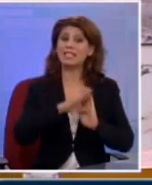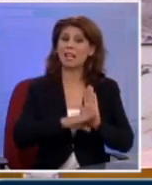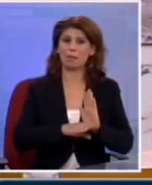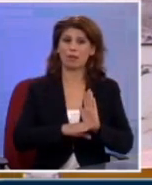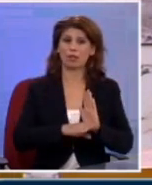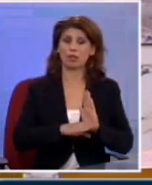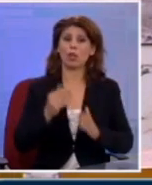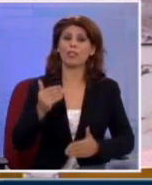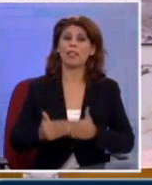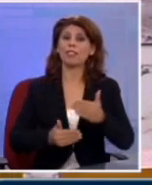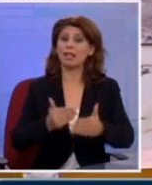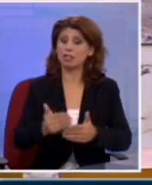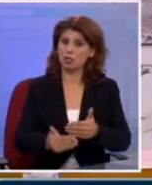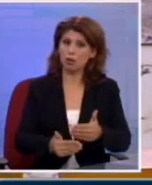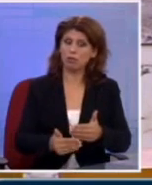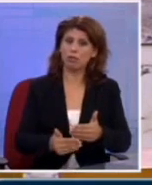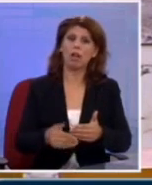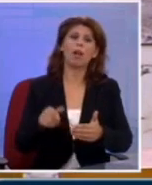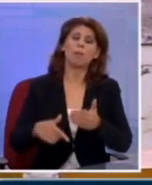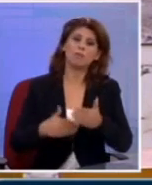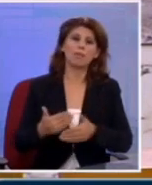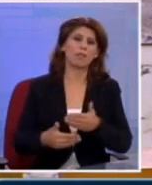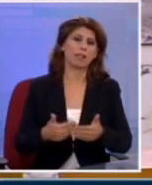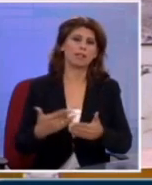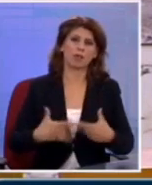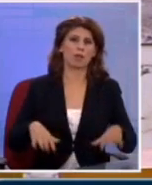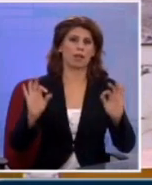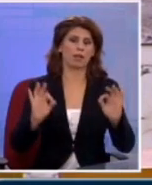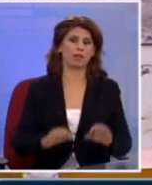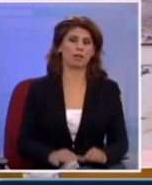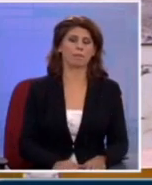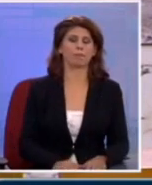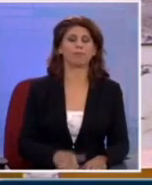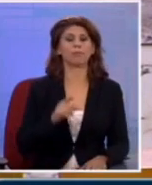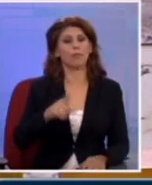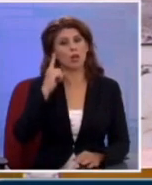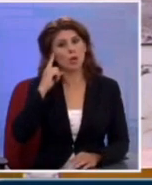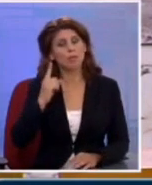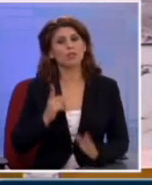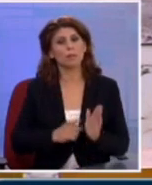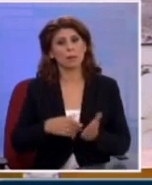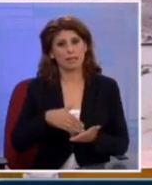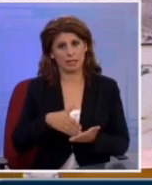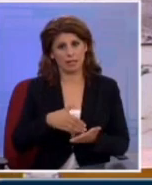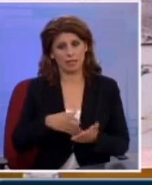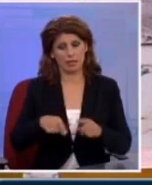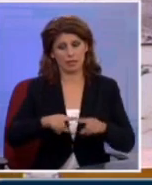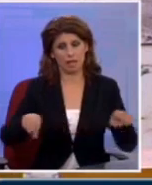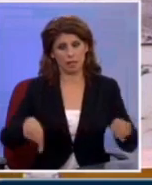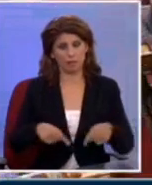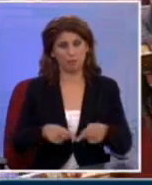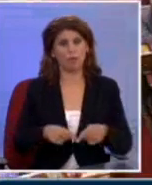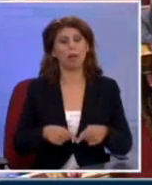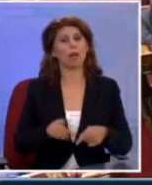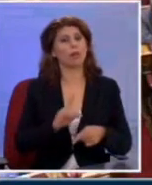συνταγματικών διαδικασιών οι οποίες έχουν εκκινηθεί. Αυτό νομίζω πρέπει να ξεκαθαριστεί στην αίθουσα για